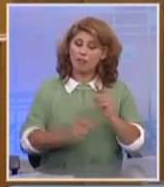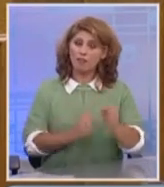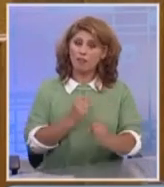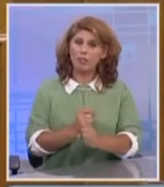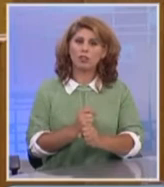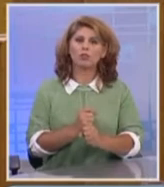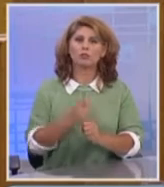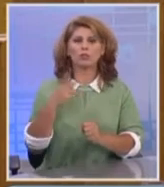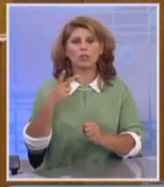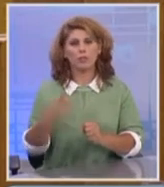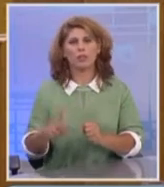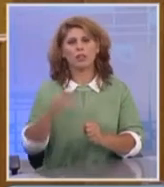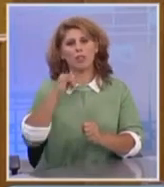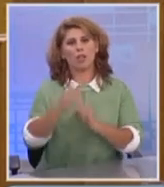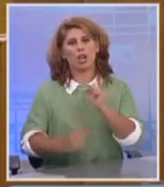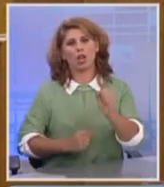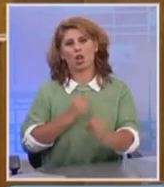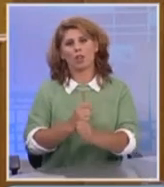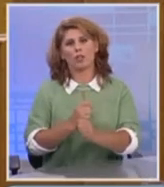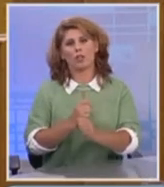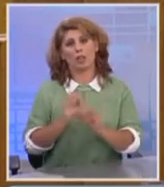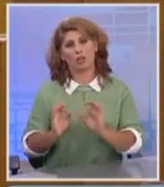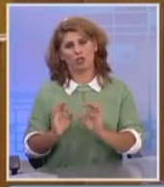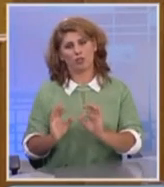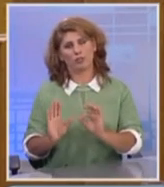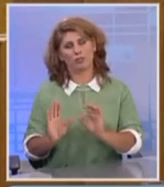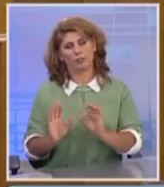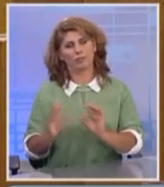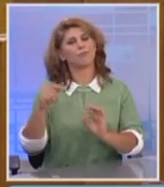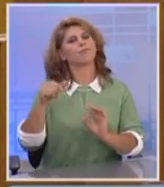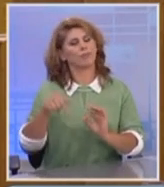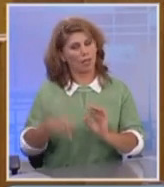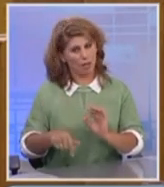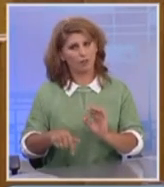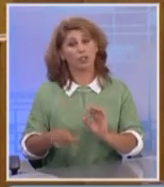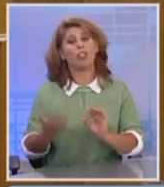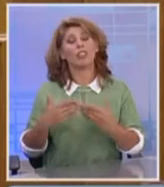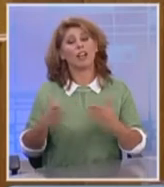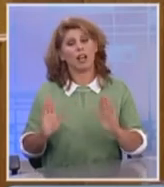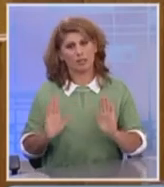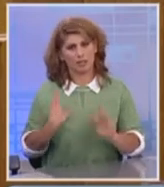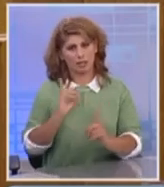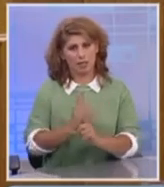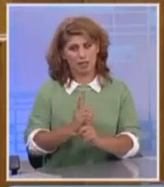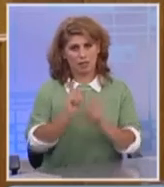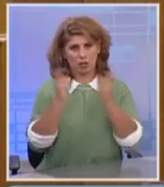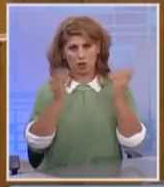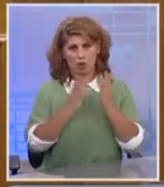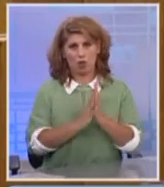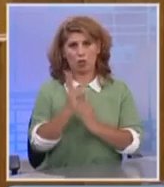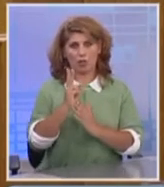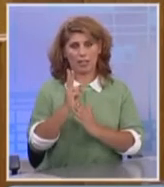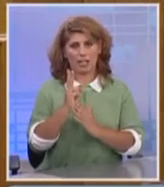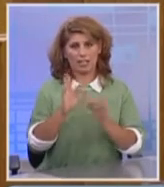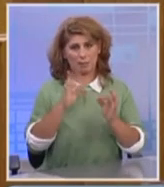με τη δική του διαχρονική κανονικότητα. Και φέτος δεν άνοιξαν τα ειδικά σχολεία στις